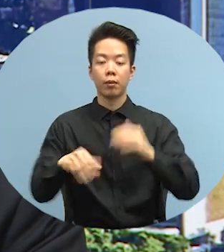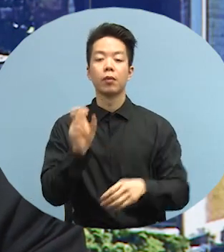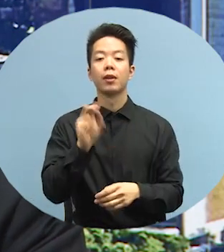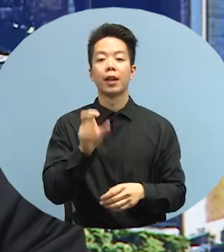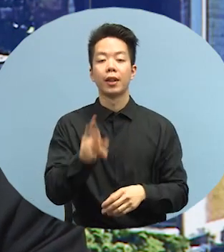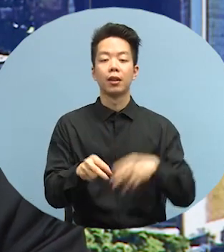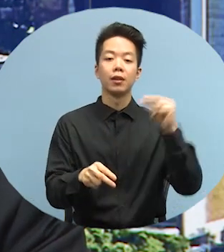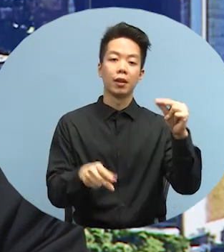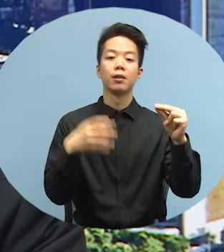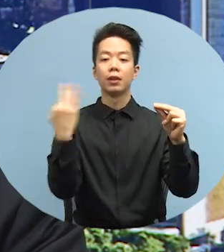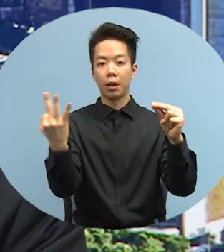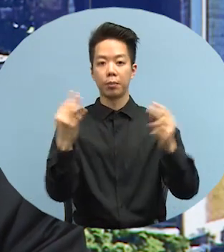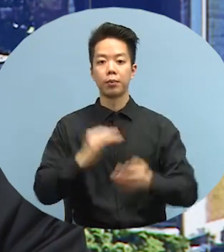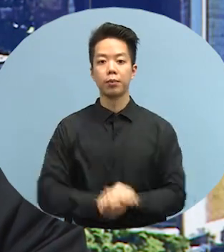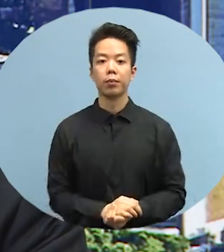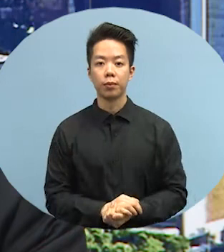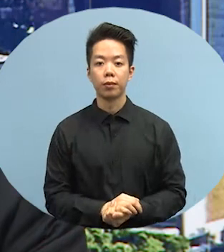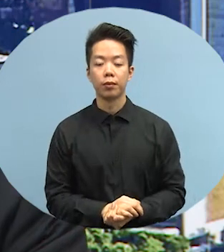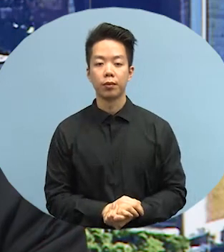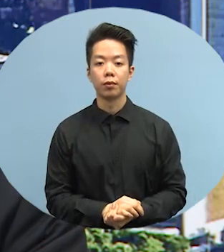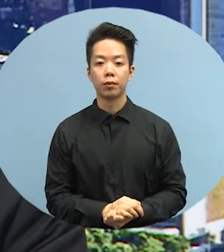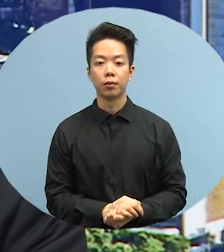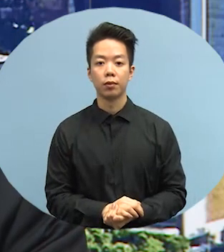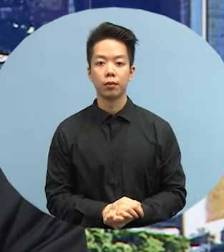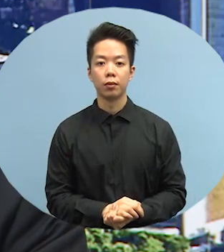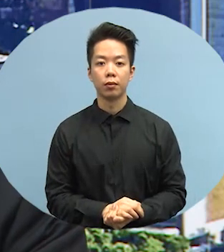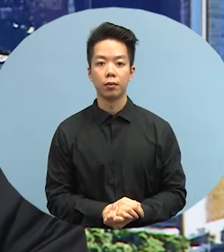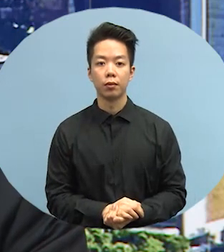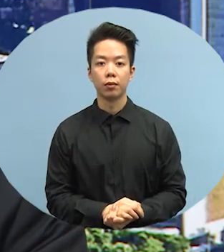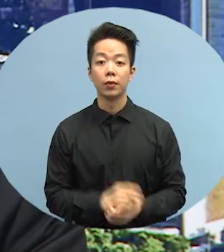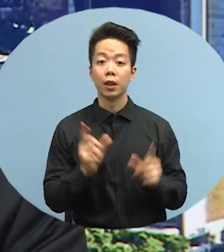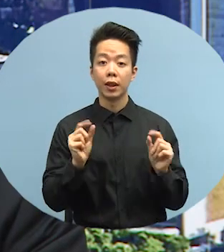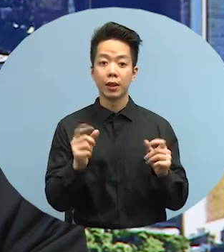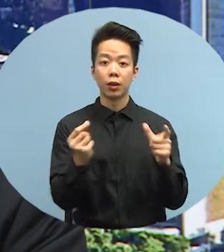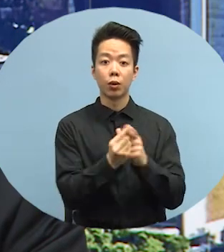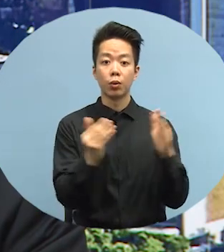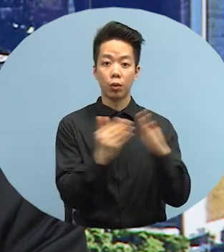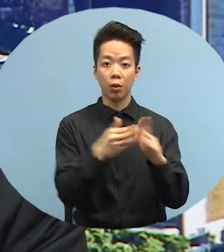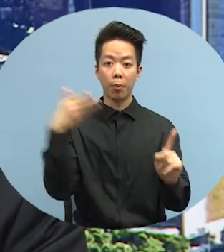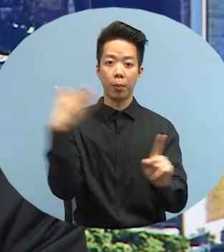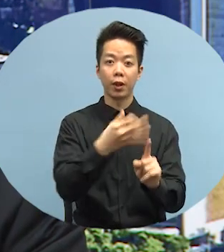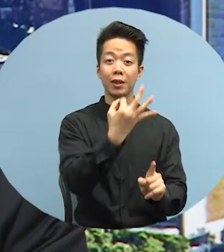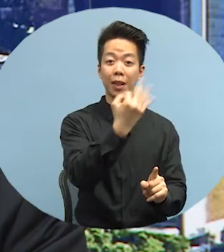維持喺70:30嘅。按呢個比例，喺公營房屋供應目標